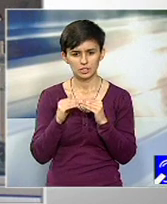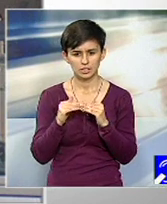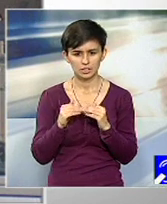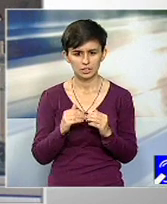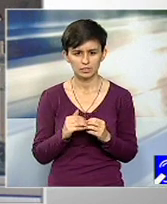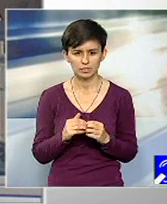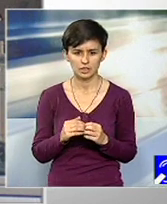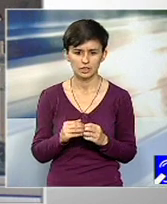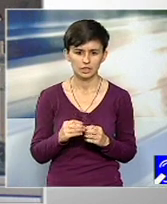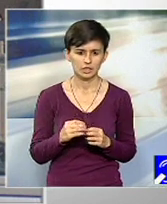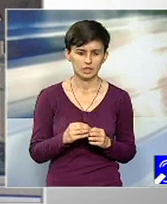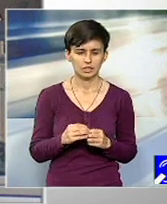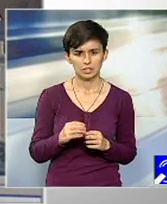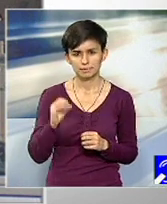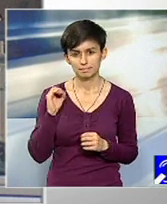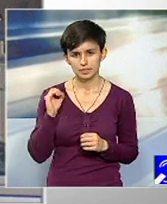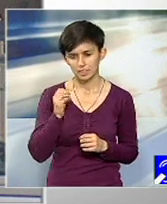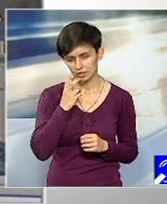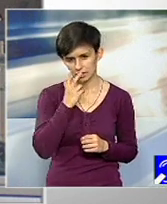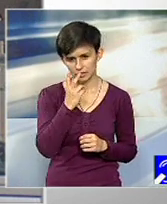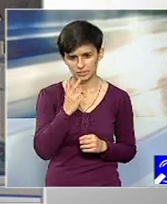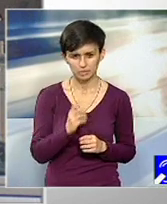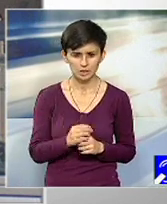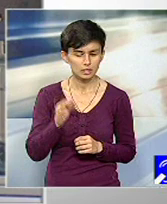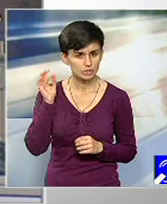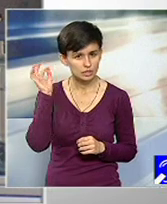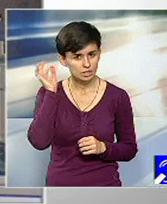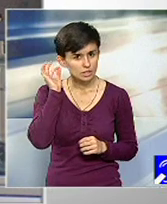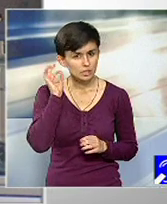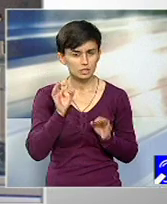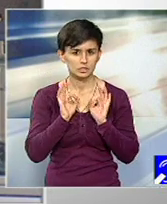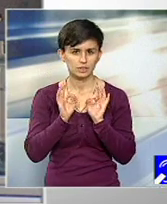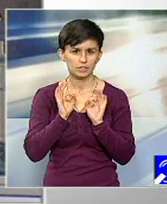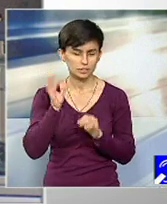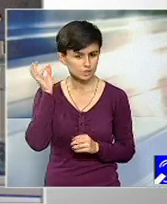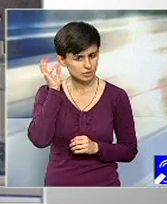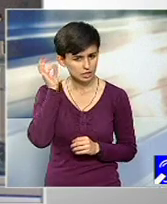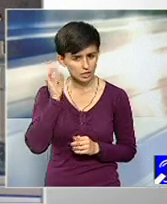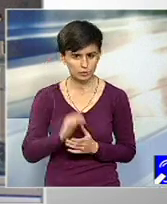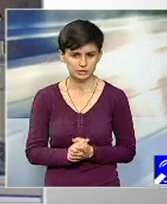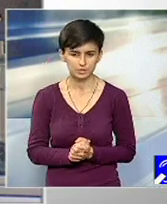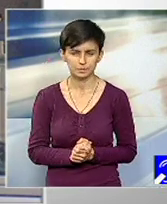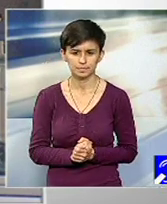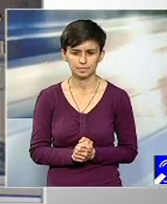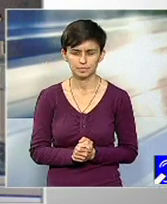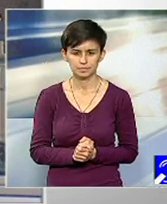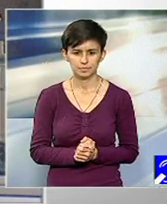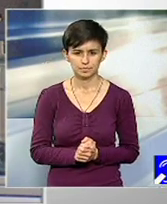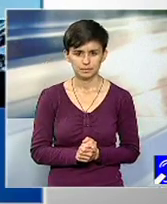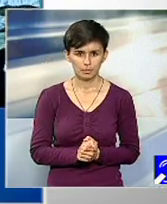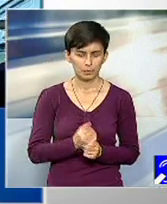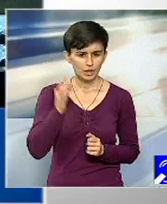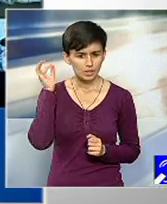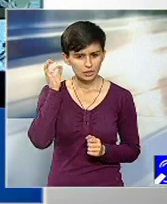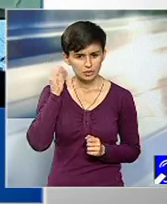acuitate, adică zero, se folosesc doar de urechi. urechile deci auzul e un